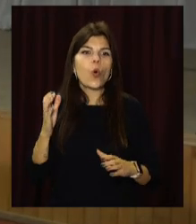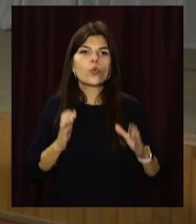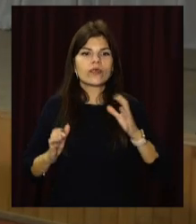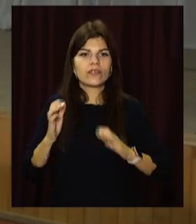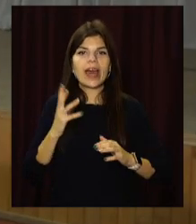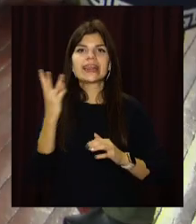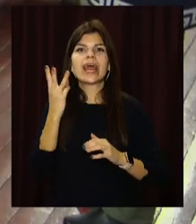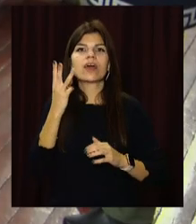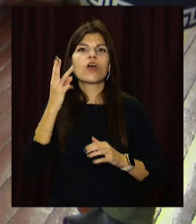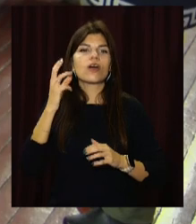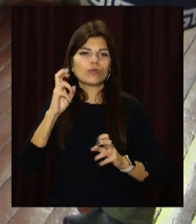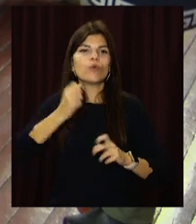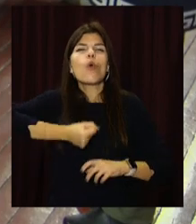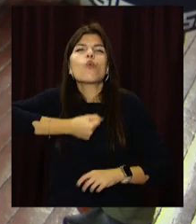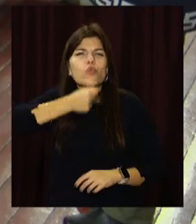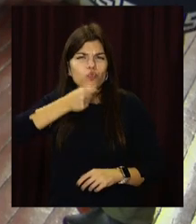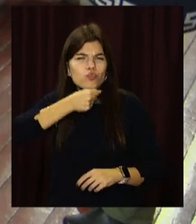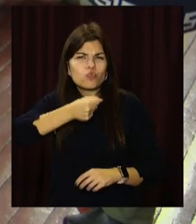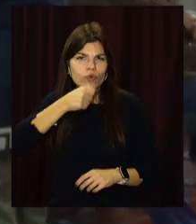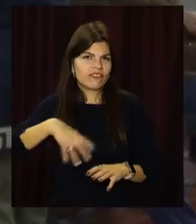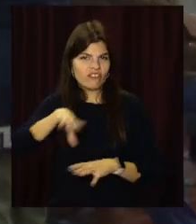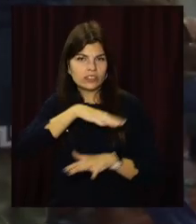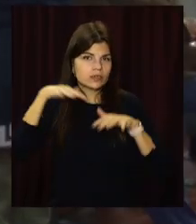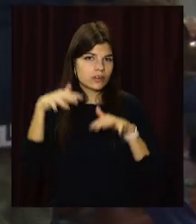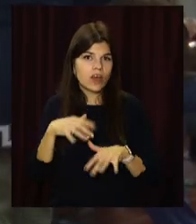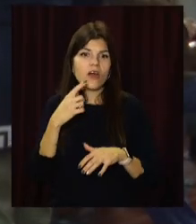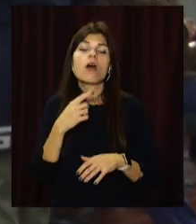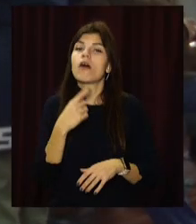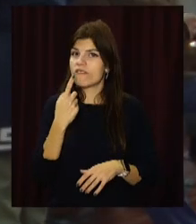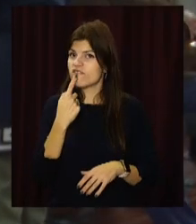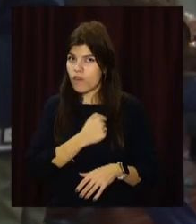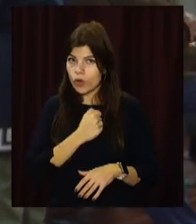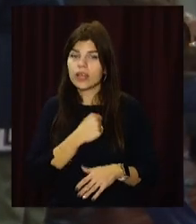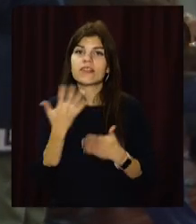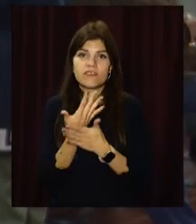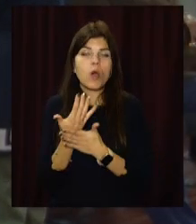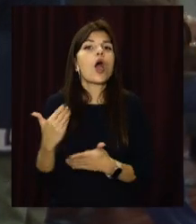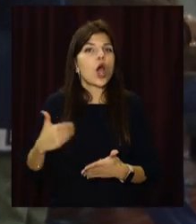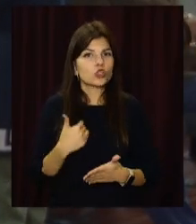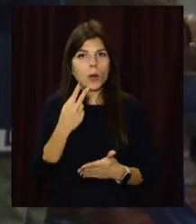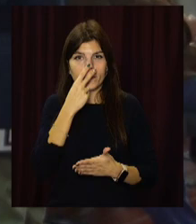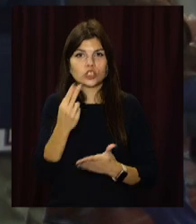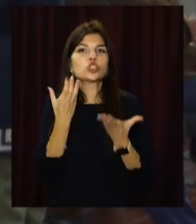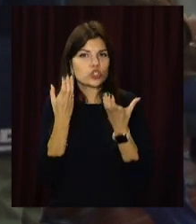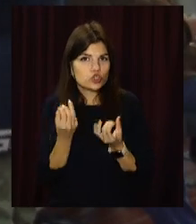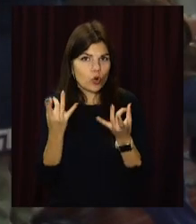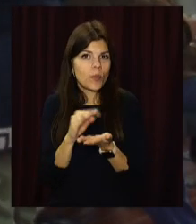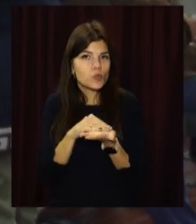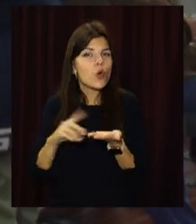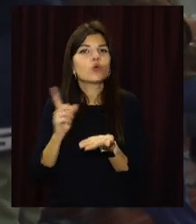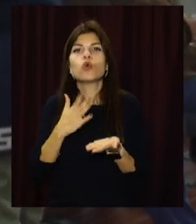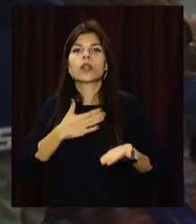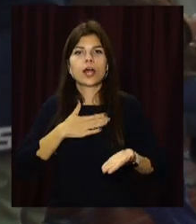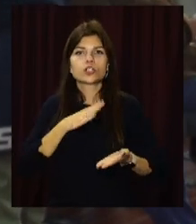університету третього віку. Серед глядачів – Ганна Григорівна. Воєнний фільм, хочемо його побачити ще раз, тому що наші